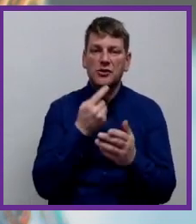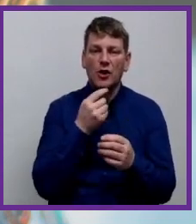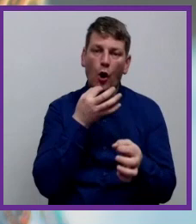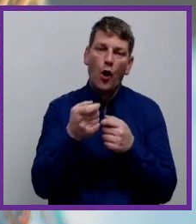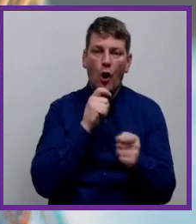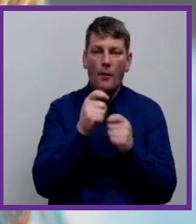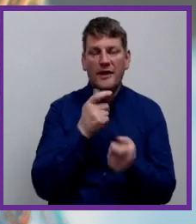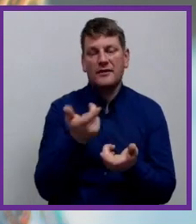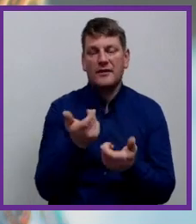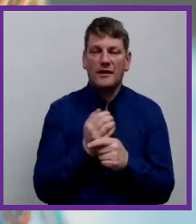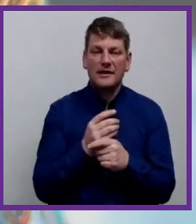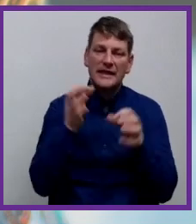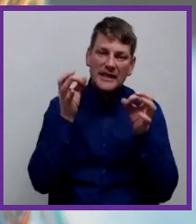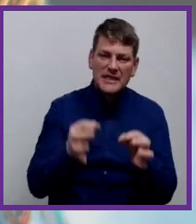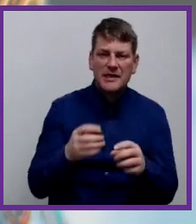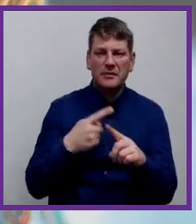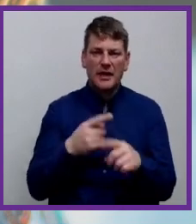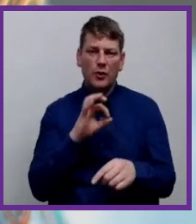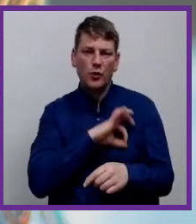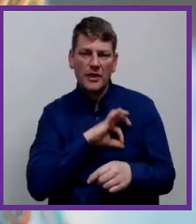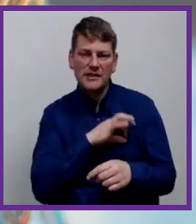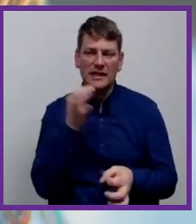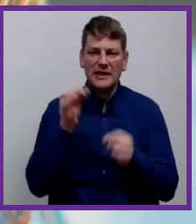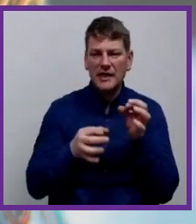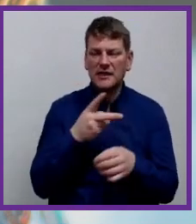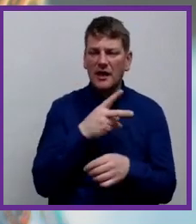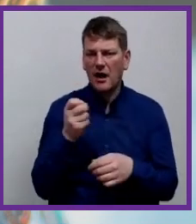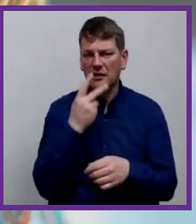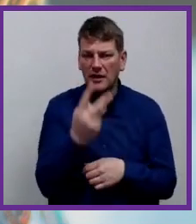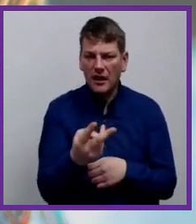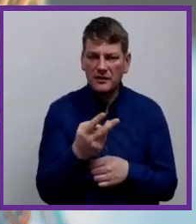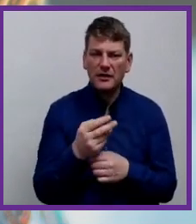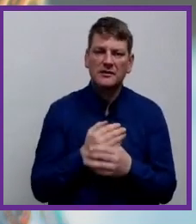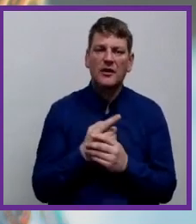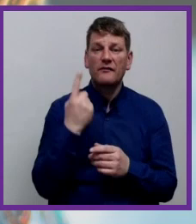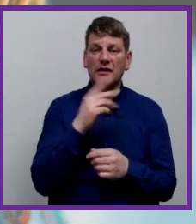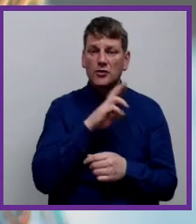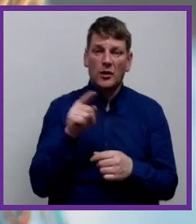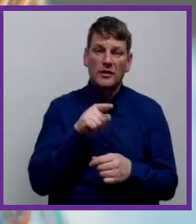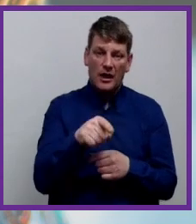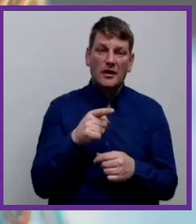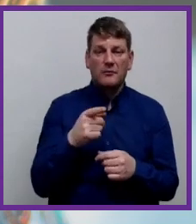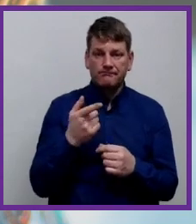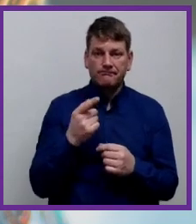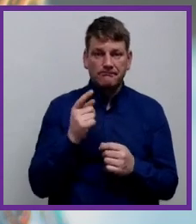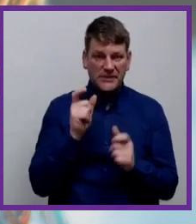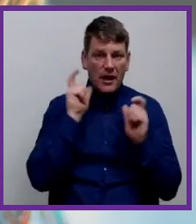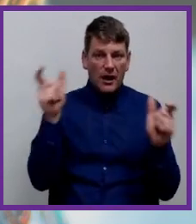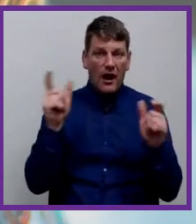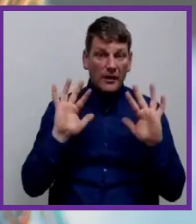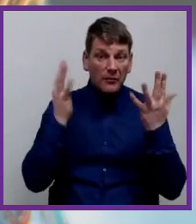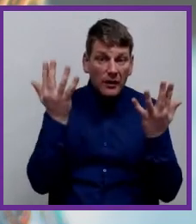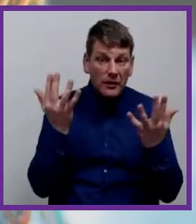savukārt tiesībniekiem, juristiem, tiesai, kā tad skatās, un viens no tādiem skandalozākiem gadījumiem,